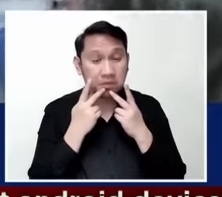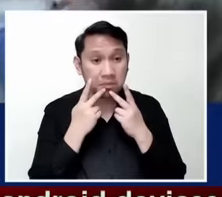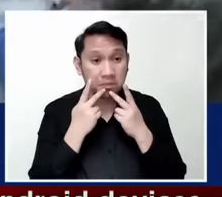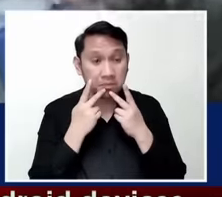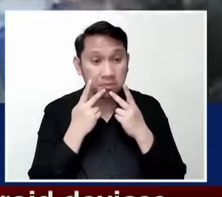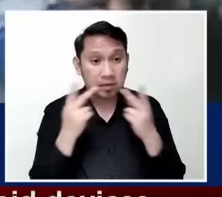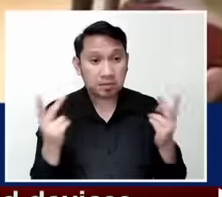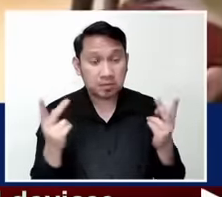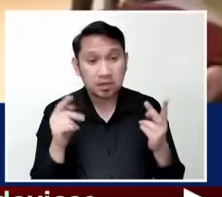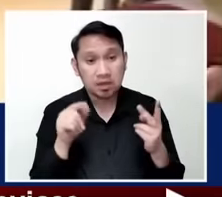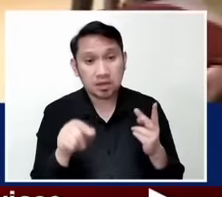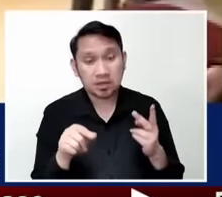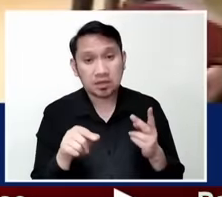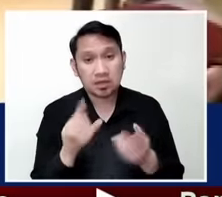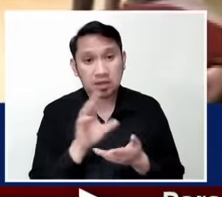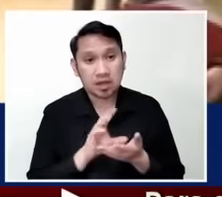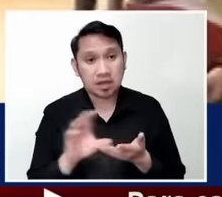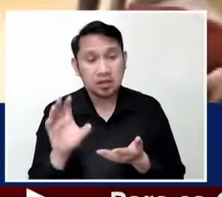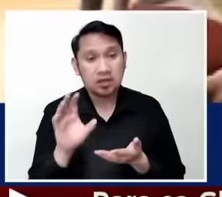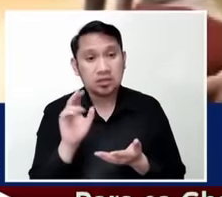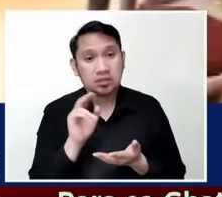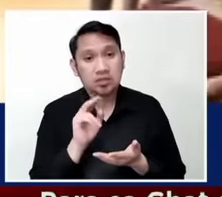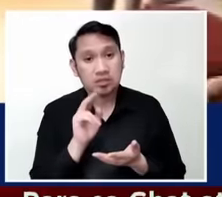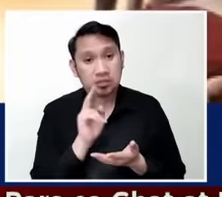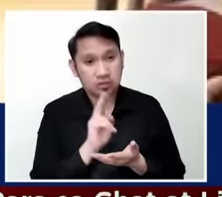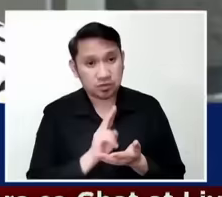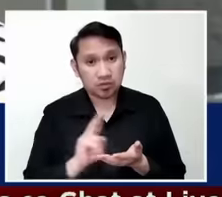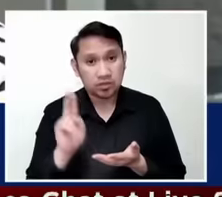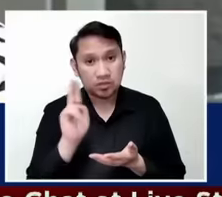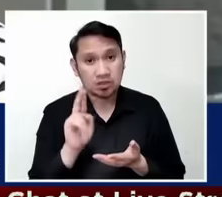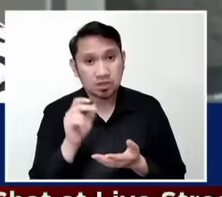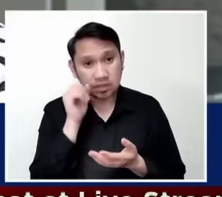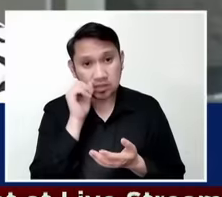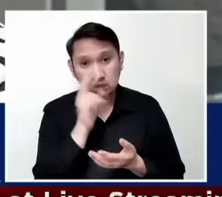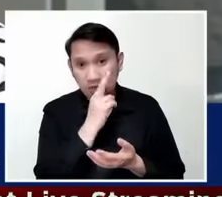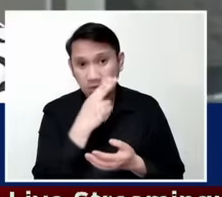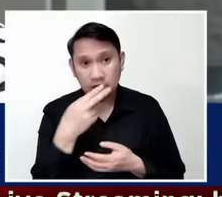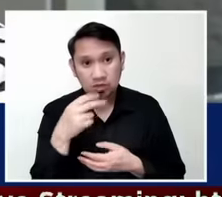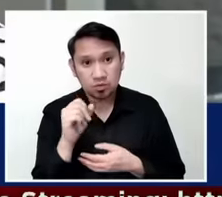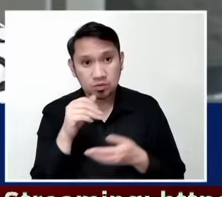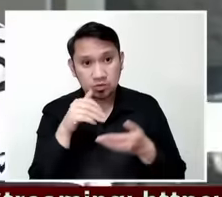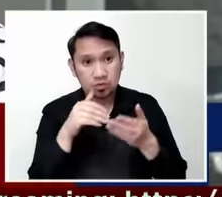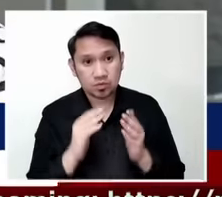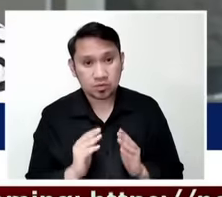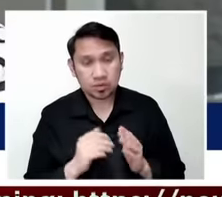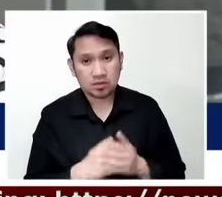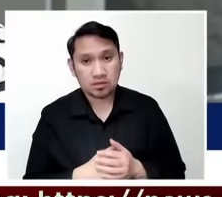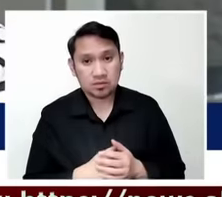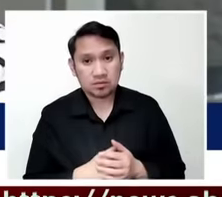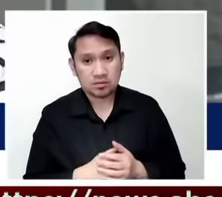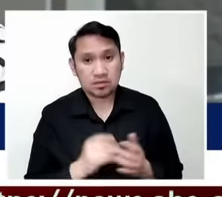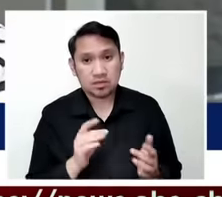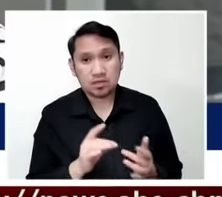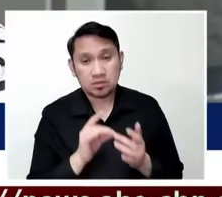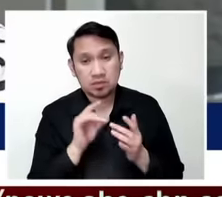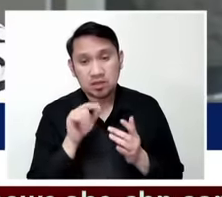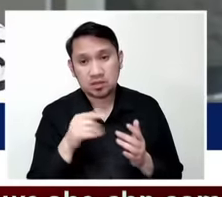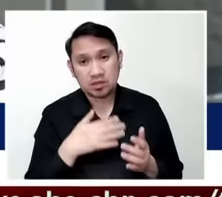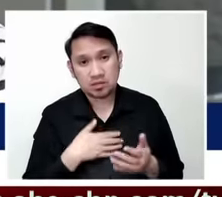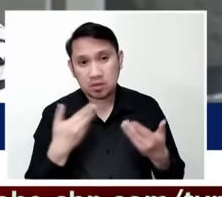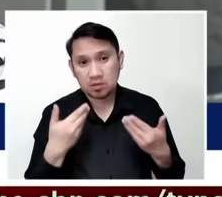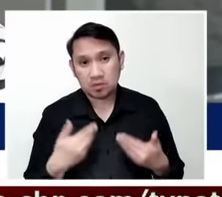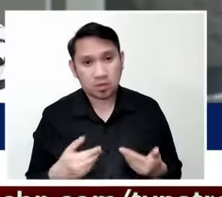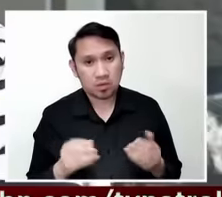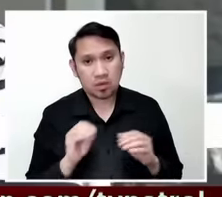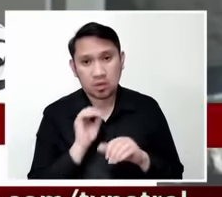at universidad ng senior high school students. Mahirap sa ano kalagayan ko kasi sa kalagayan ko wala akong trabaho. Eh,